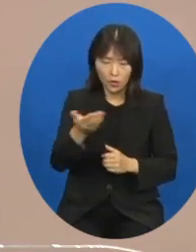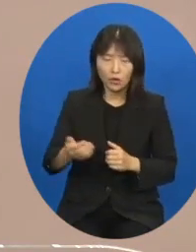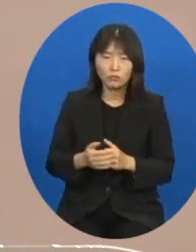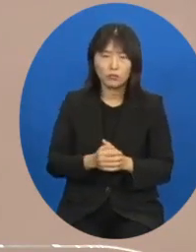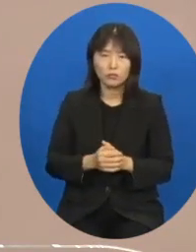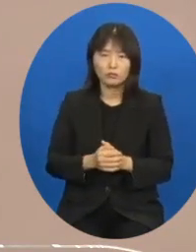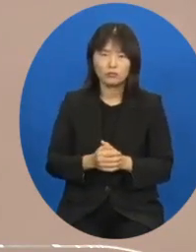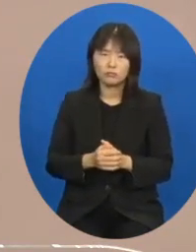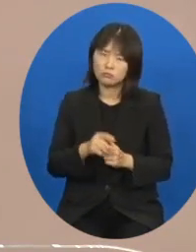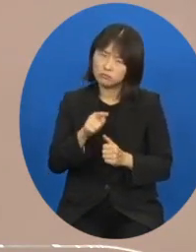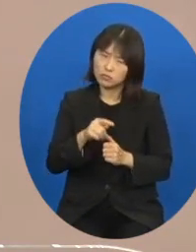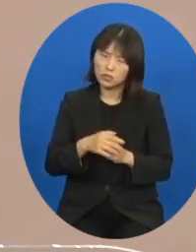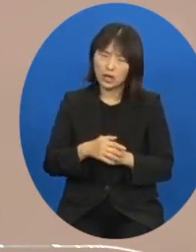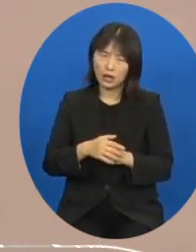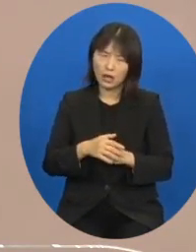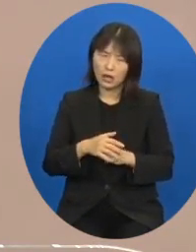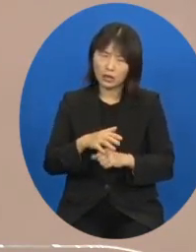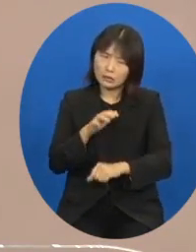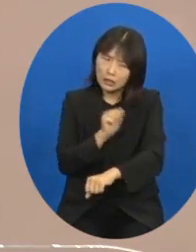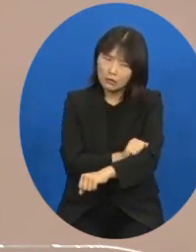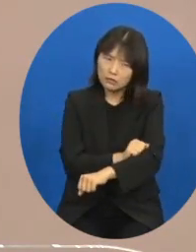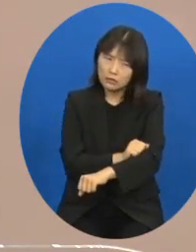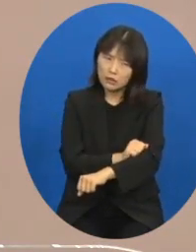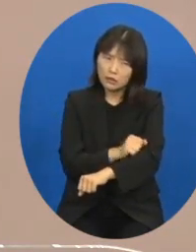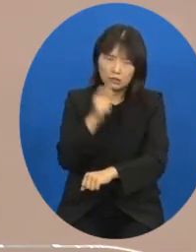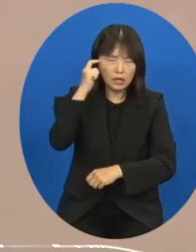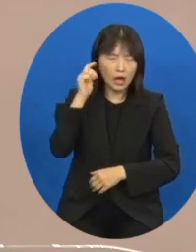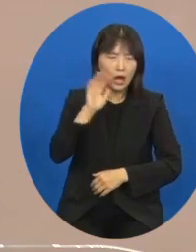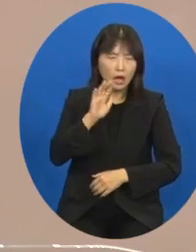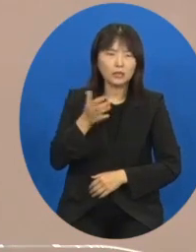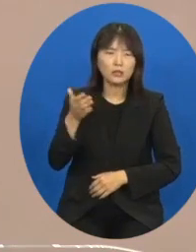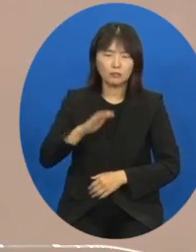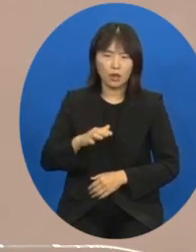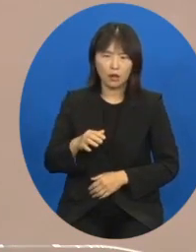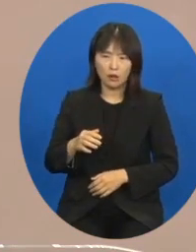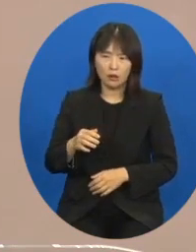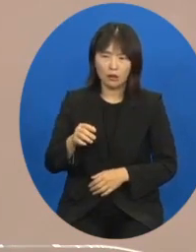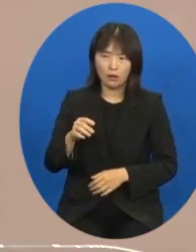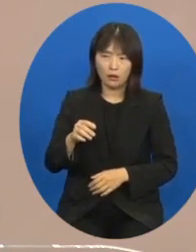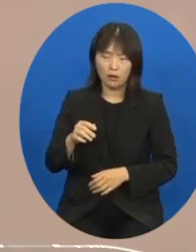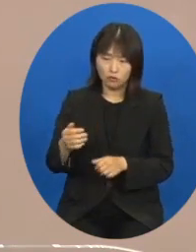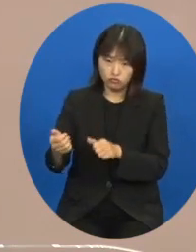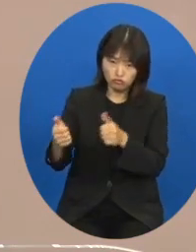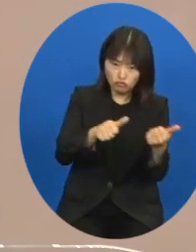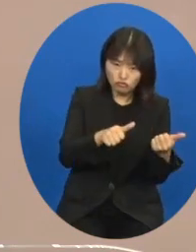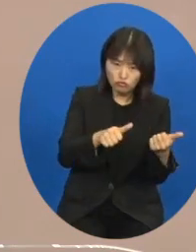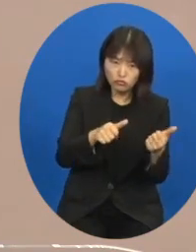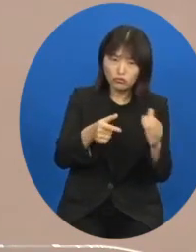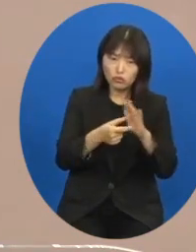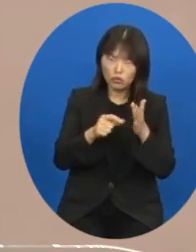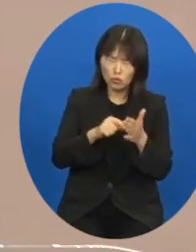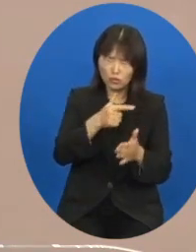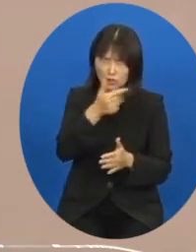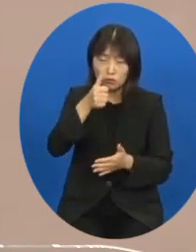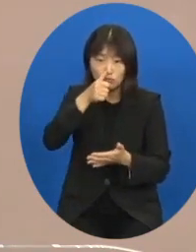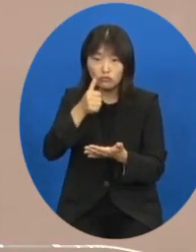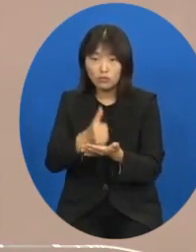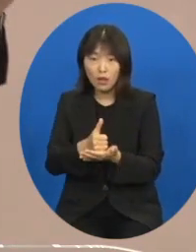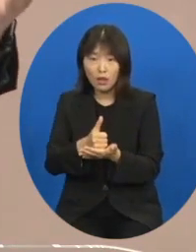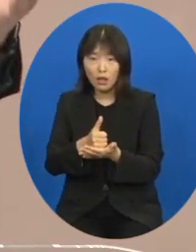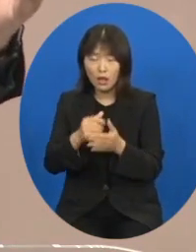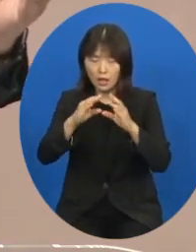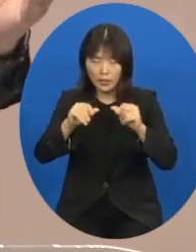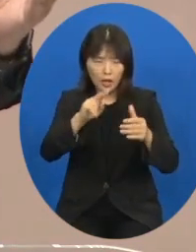뭐 그거 잘했다고 생각은 안 되지만 죽어 나갈 정도로 큰 죄입니까? 아니, 땅을 팔아서